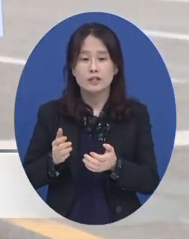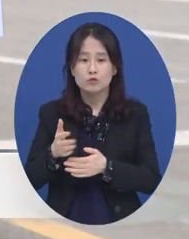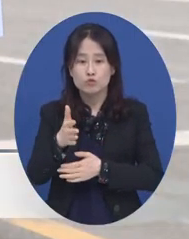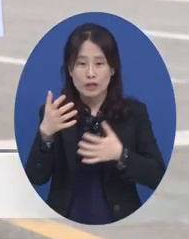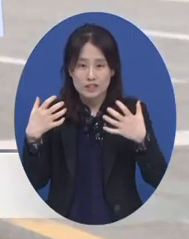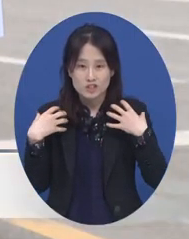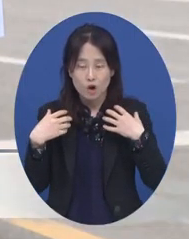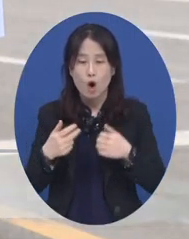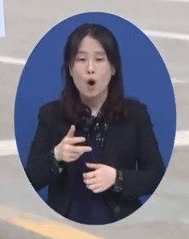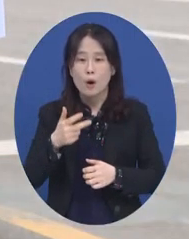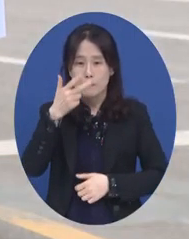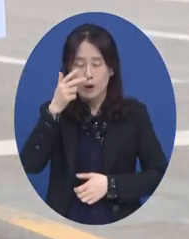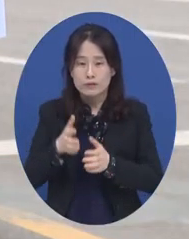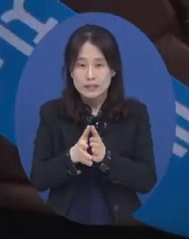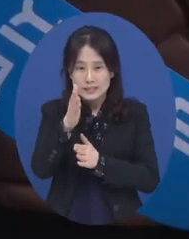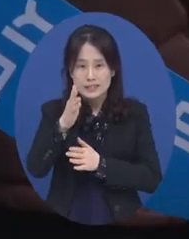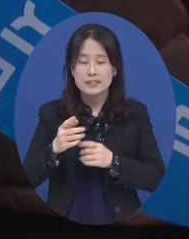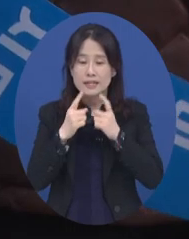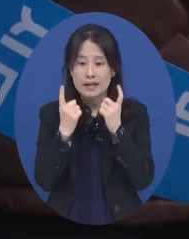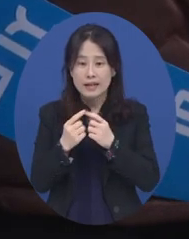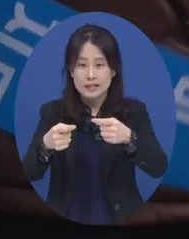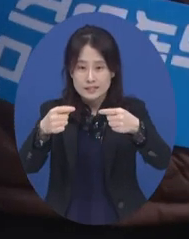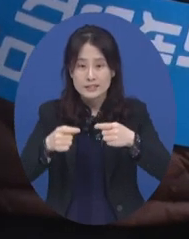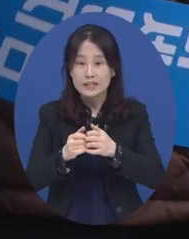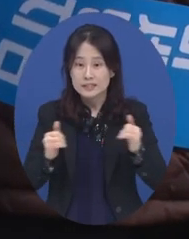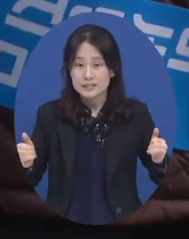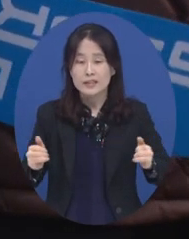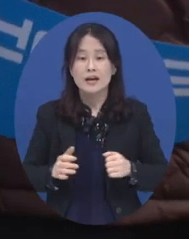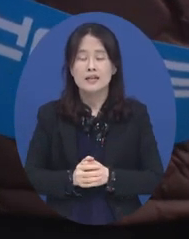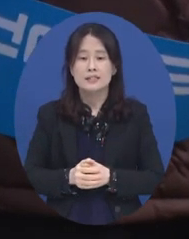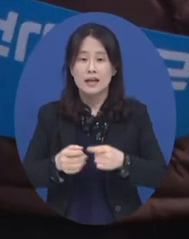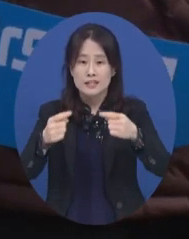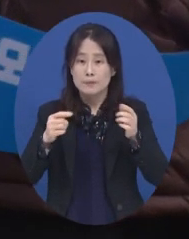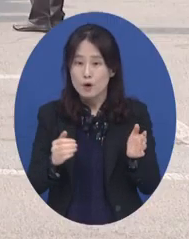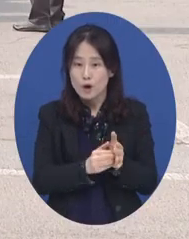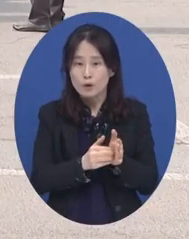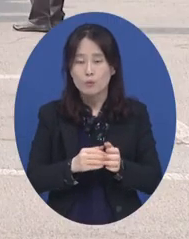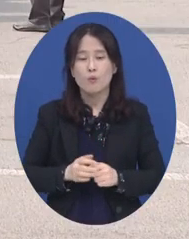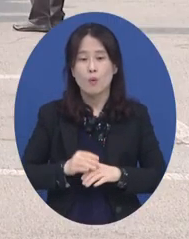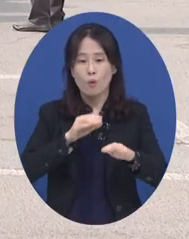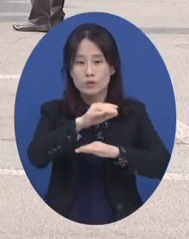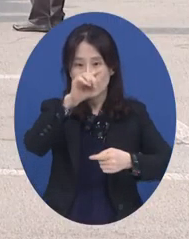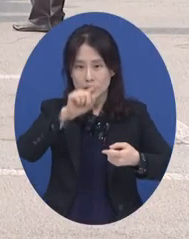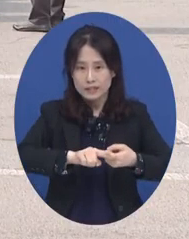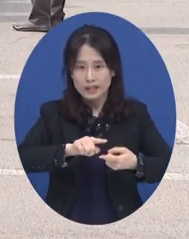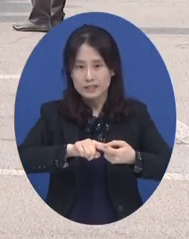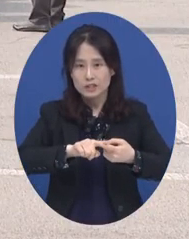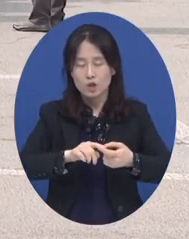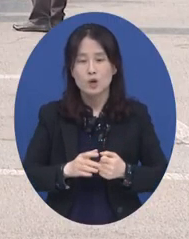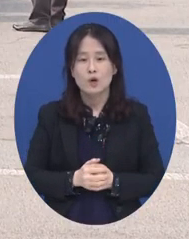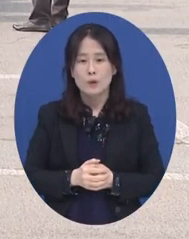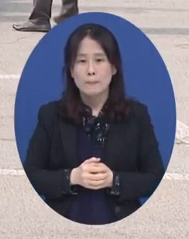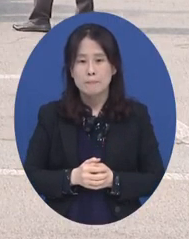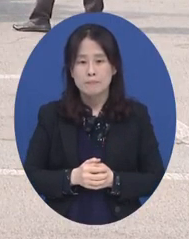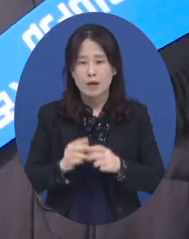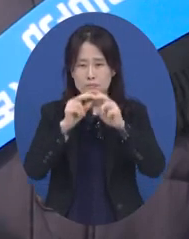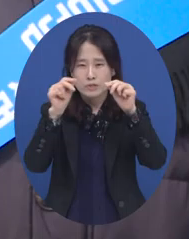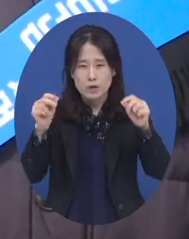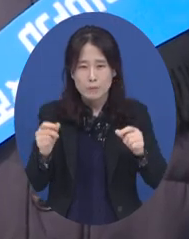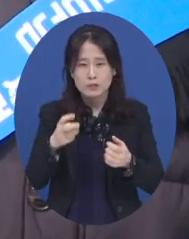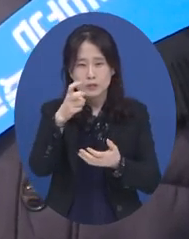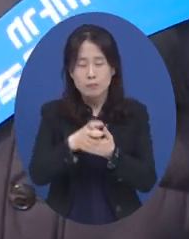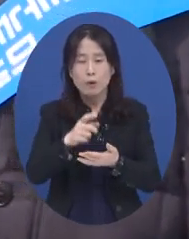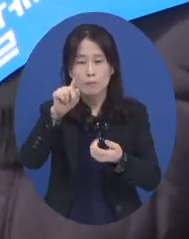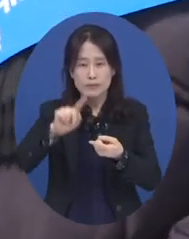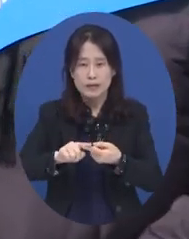평택지방해양수산청, 평택시, 민간 NGO 관계자들이 참여, 평택항 출입 차량을 대상으로 5등급 차량 운행 제한 등